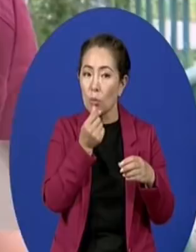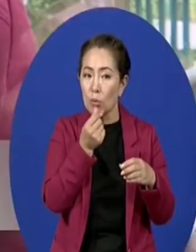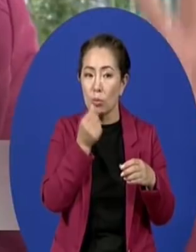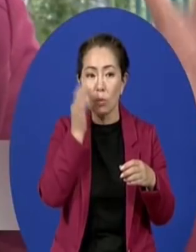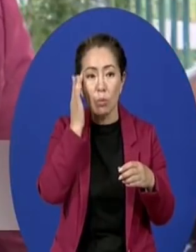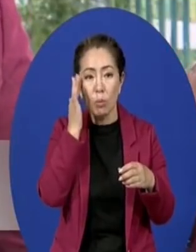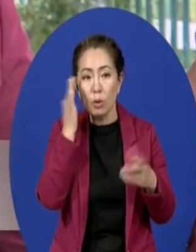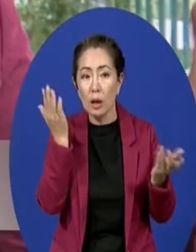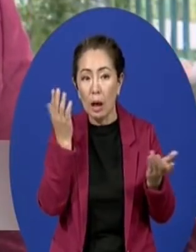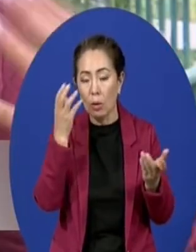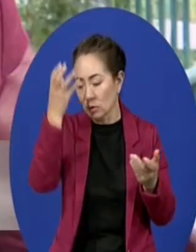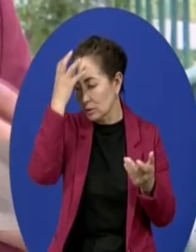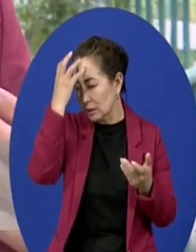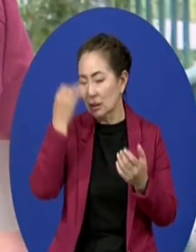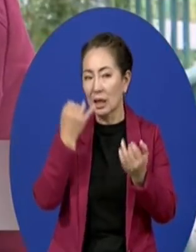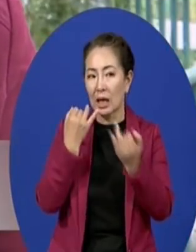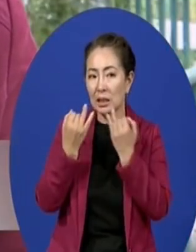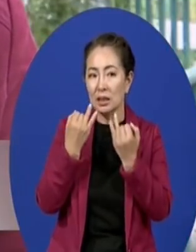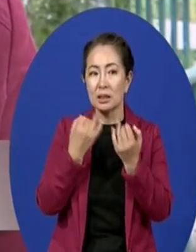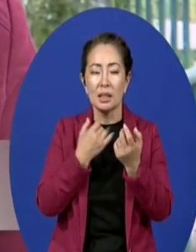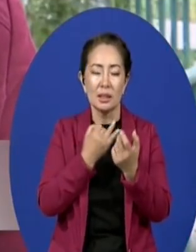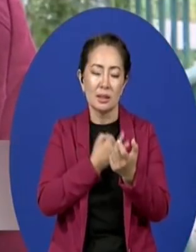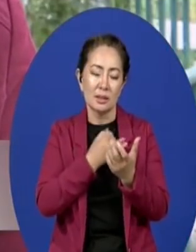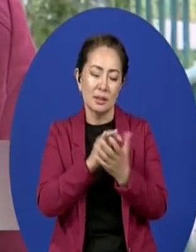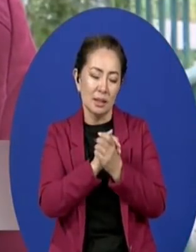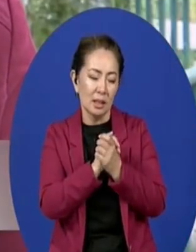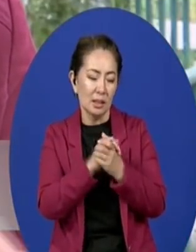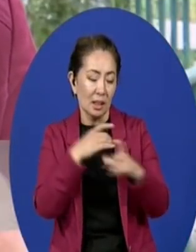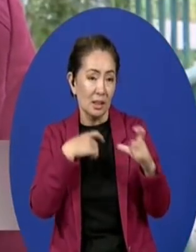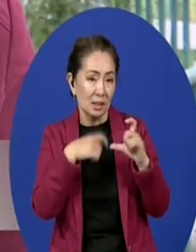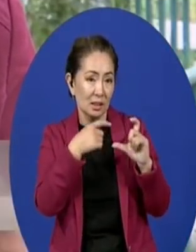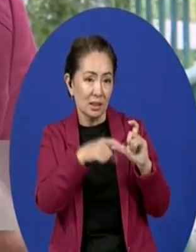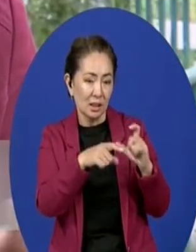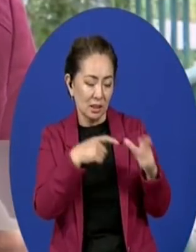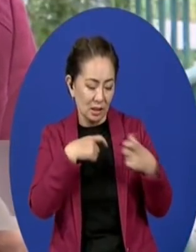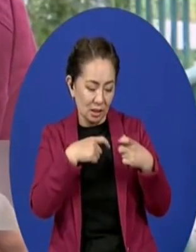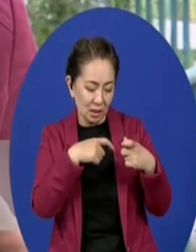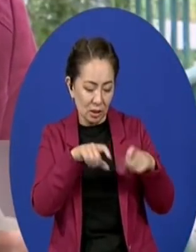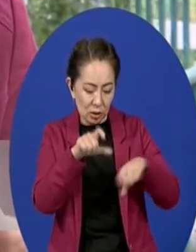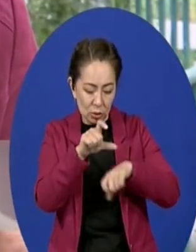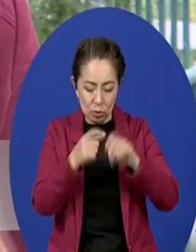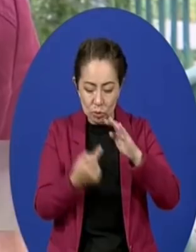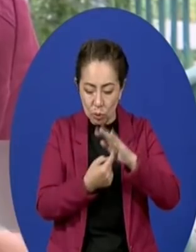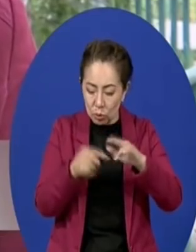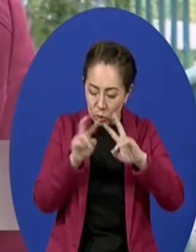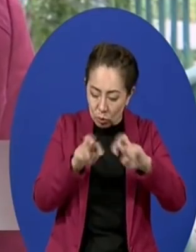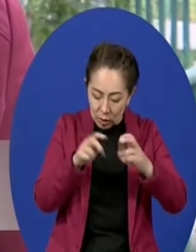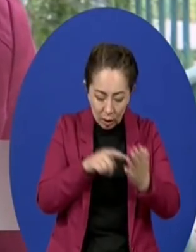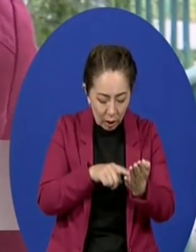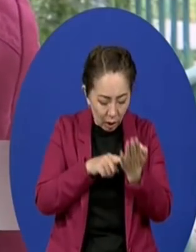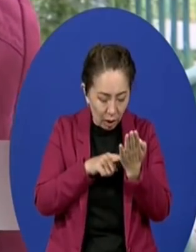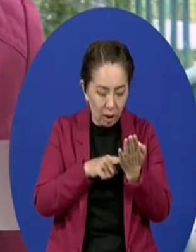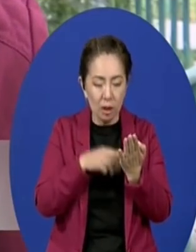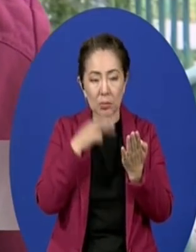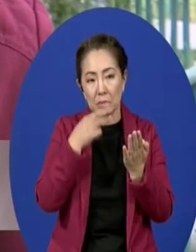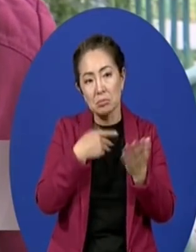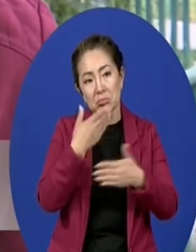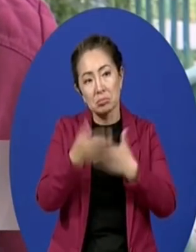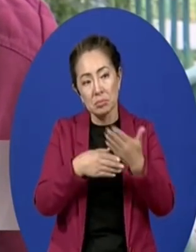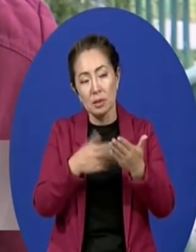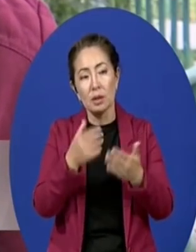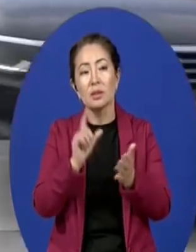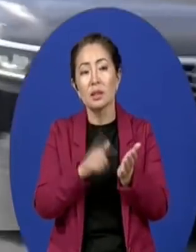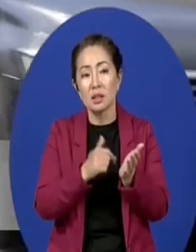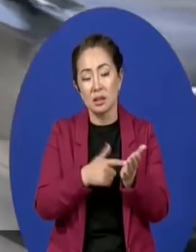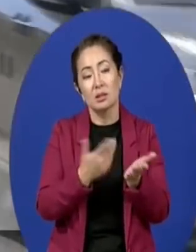бодлого засгийн газартаа надад засгийн газар нь гэсэн эдийн засагчид бидний хийсэн суурь судалгааг үнэлж хагаад энэхүү зүйлүүдэд явуулбал маш